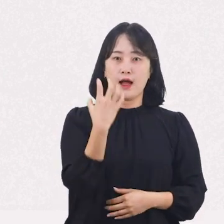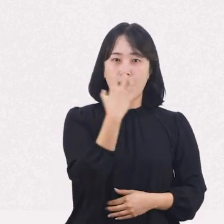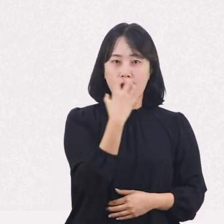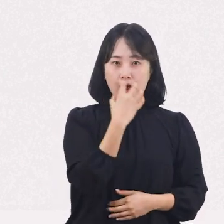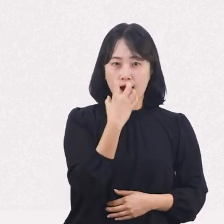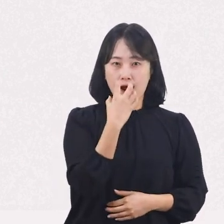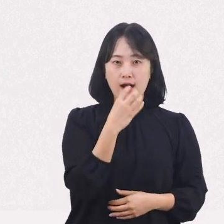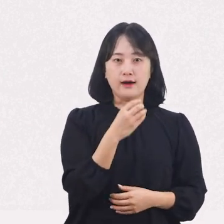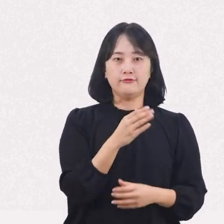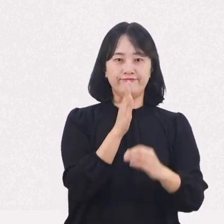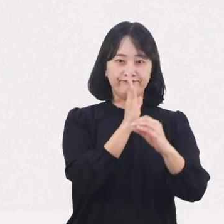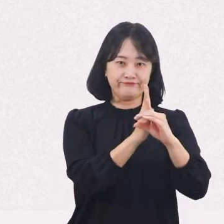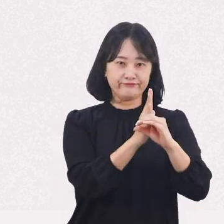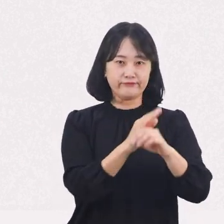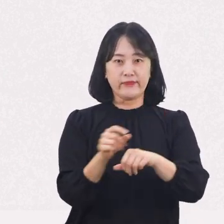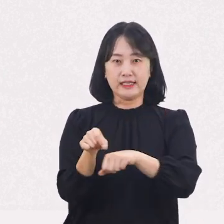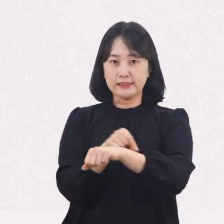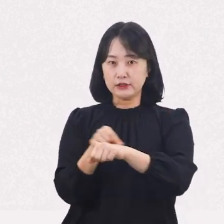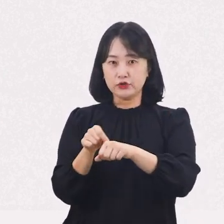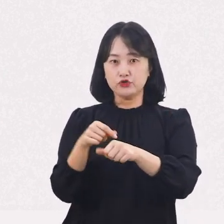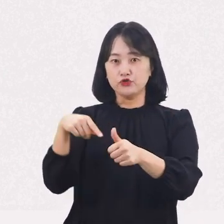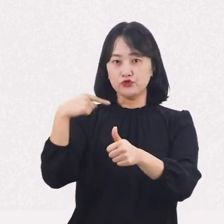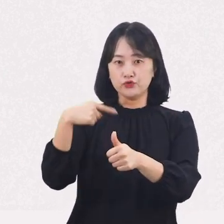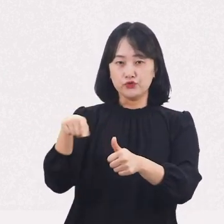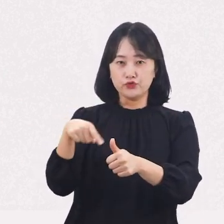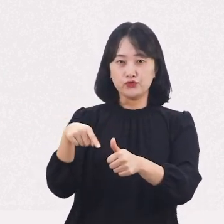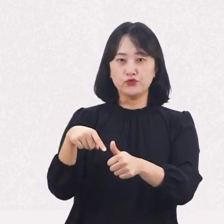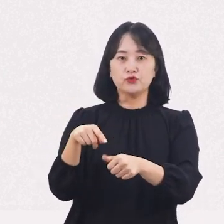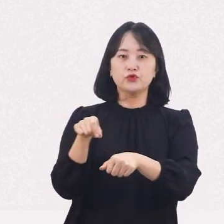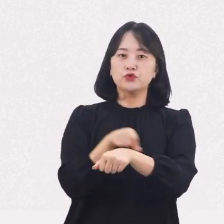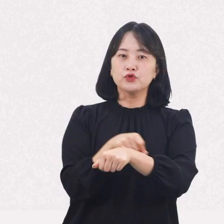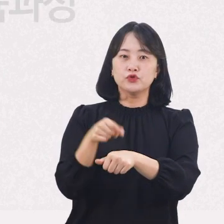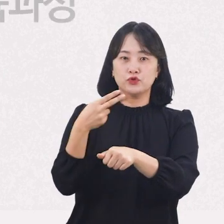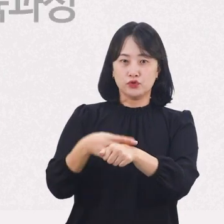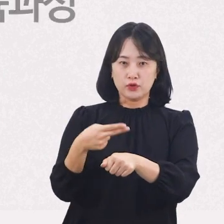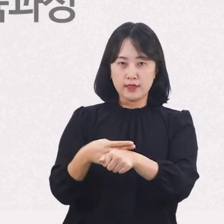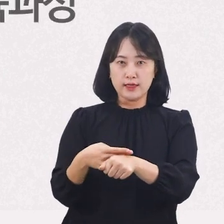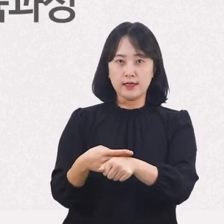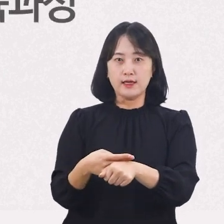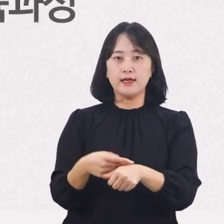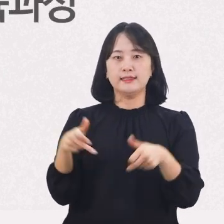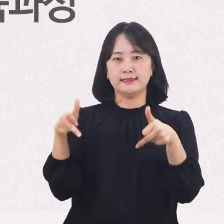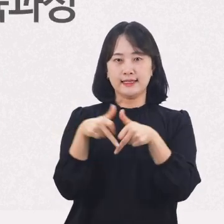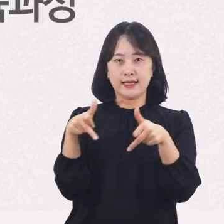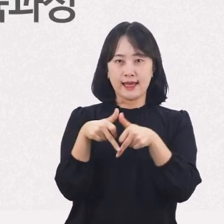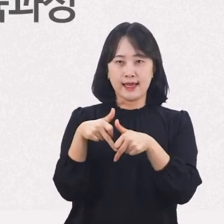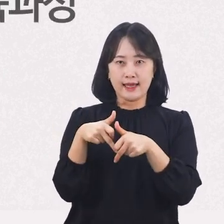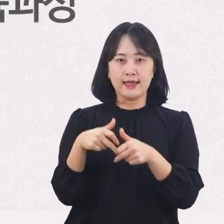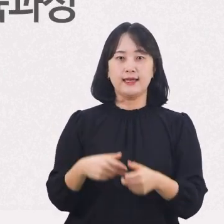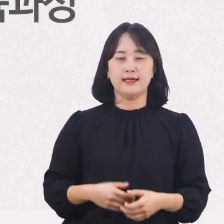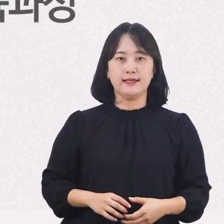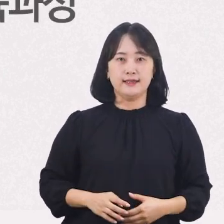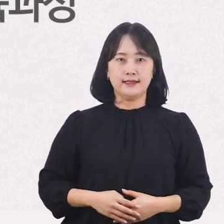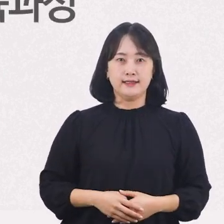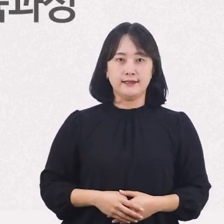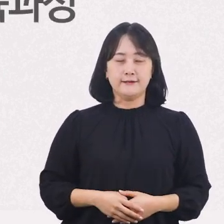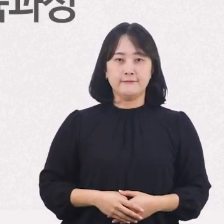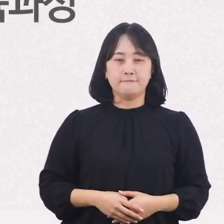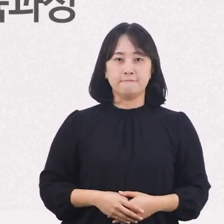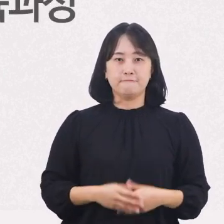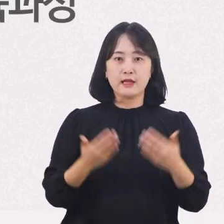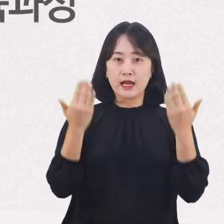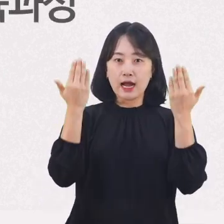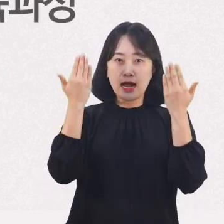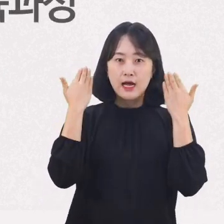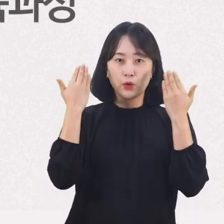교육과정이 있다면 특수교육에서는 특수교사와 장애 학생, 특수교육 교육과정이 있습니다. 학교에서